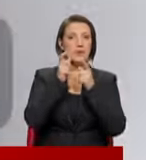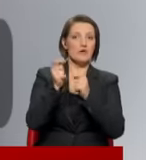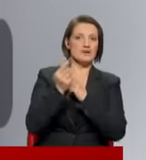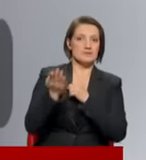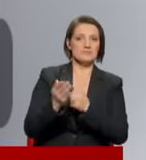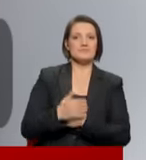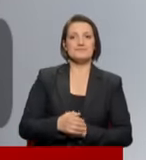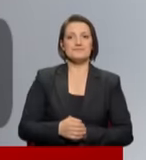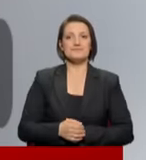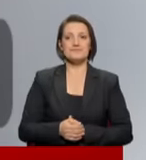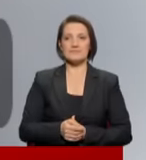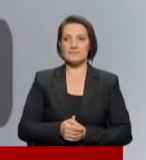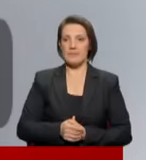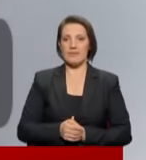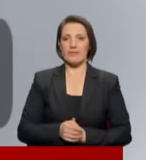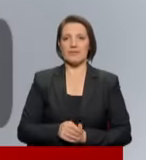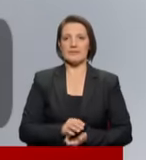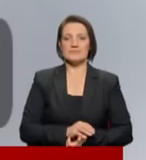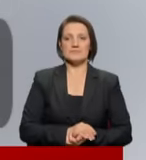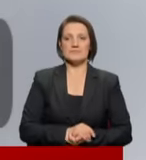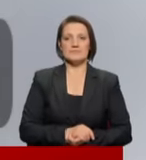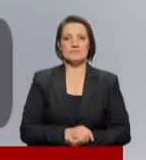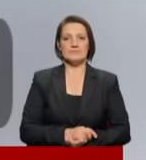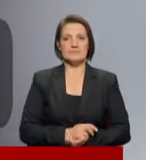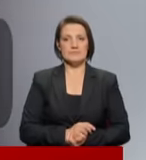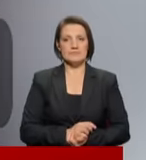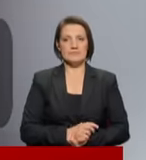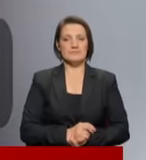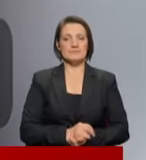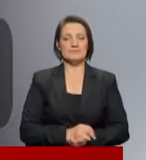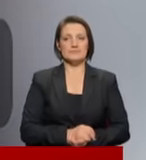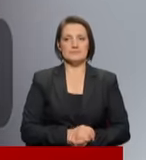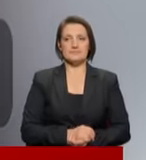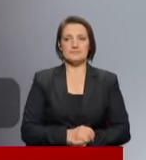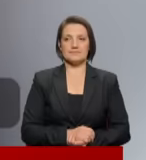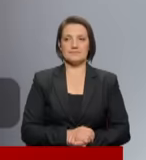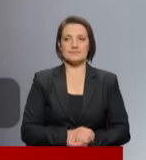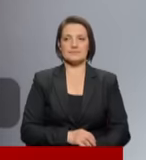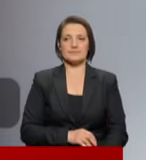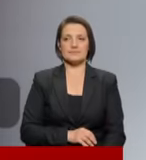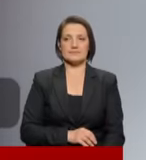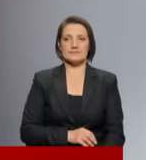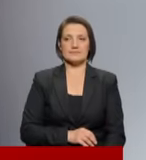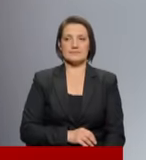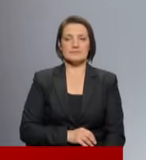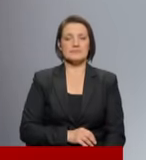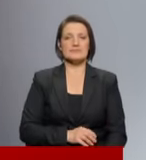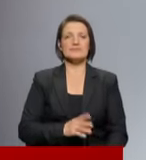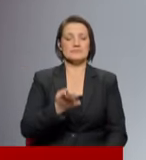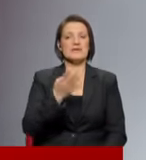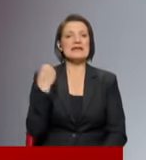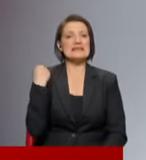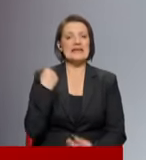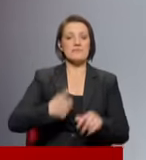çekti. Sürmene biliyorsun bizim dünürlerin yeridir. Allah sonumuzu hayırlesin. Amin Sayın Cumhurbaşkanım. Çiçeği